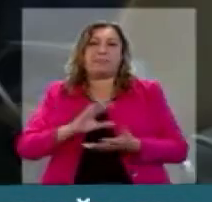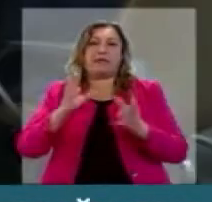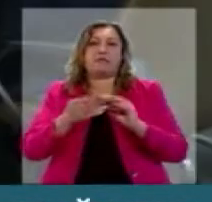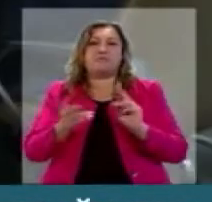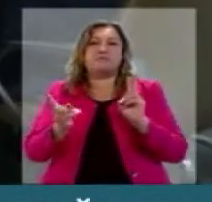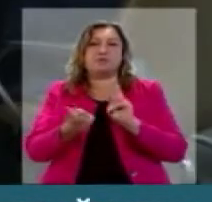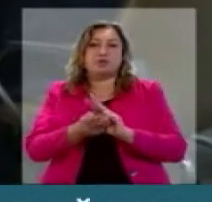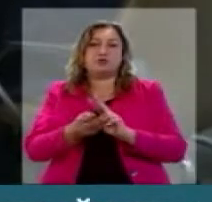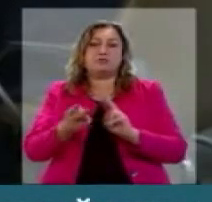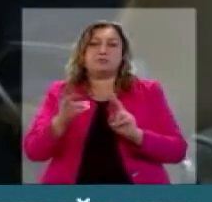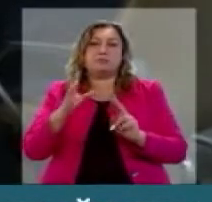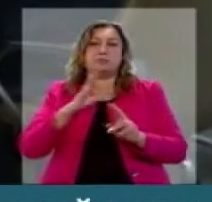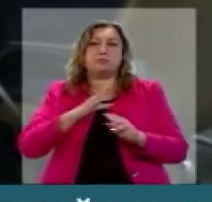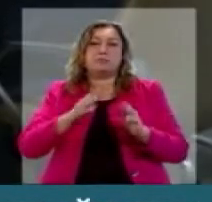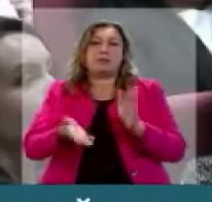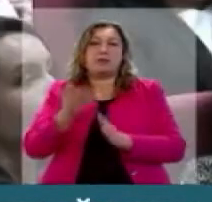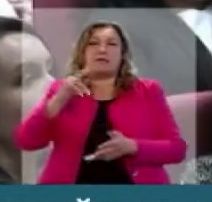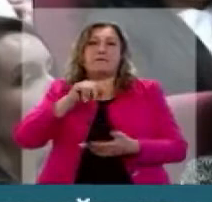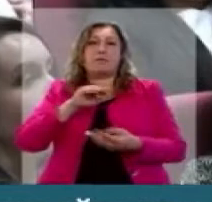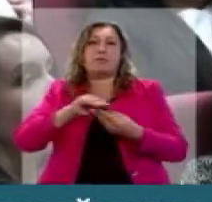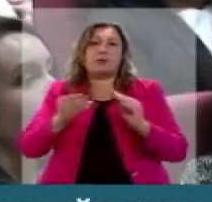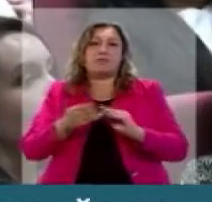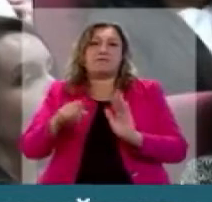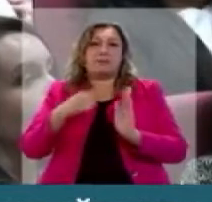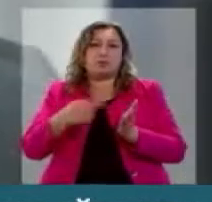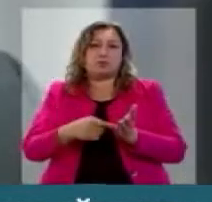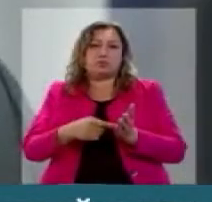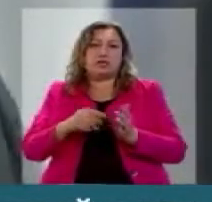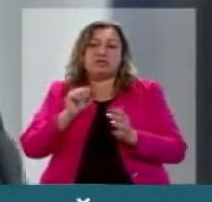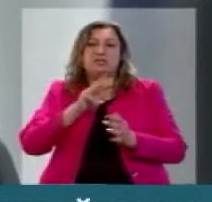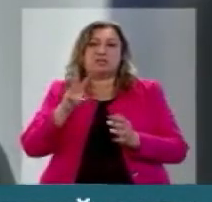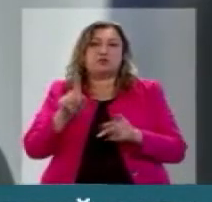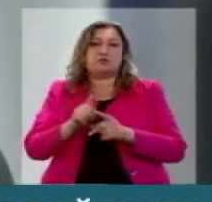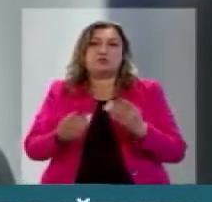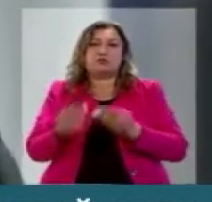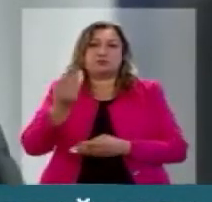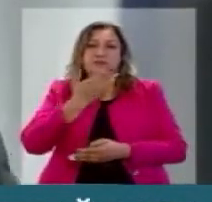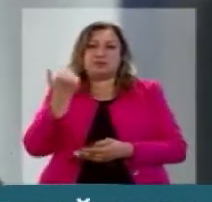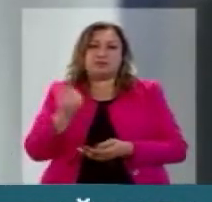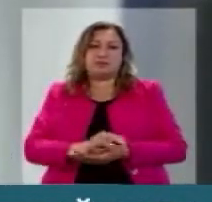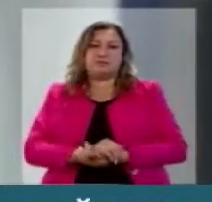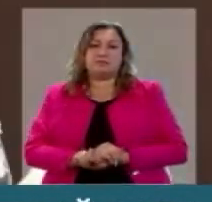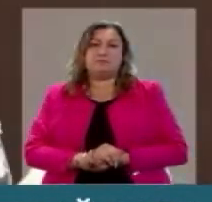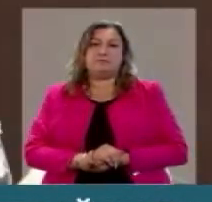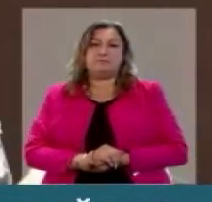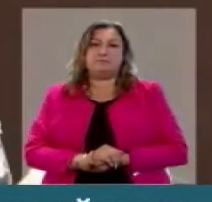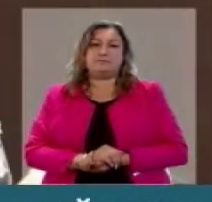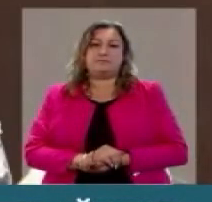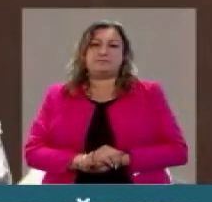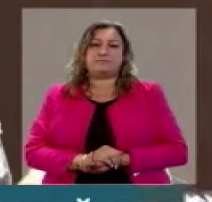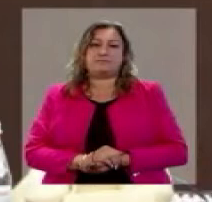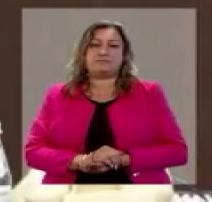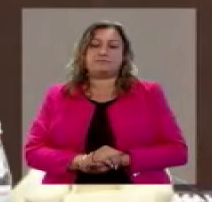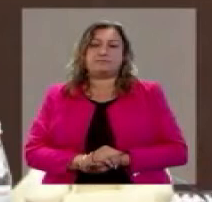де әлеуметтік мәселелер көтерілген. Премьер-министр кездесулерде кеткен кемшіліктерді түзету бойынша тапсырма берді. Тек